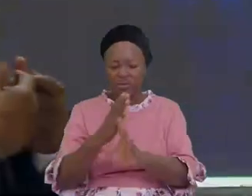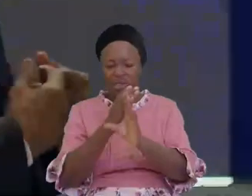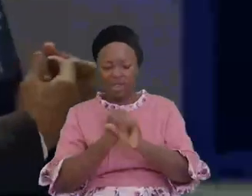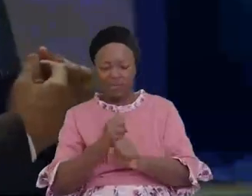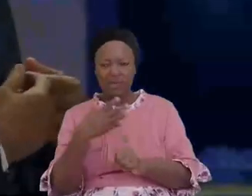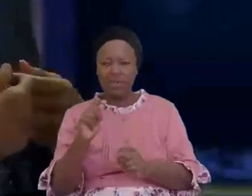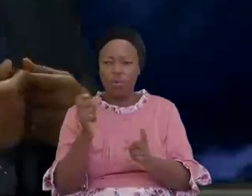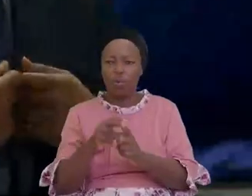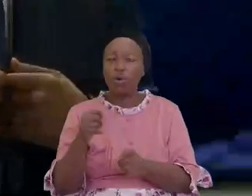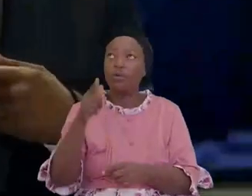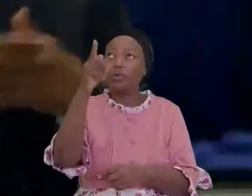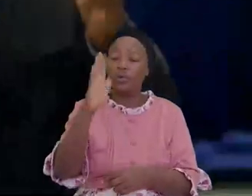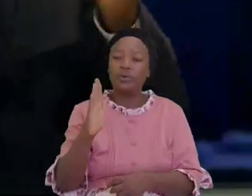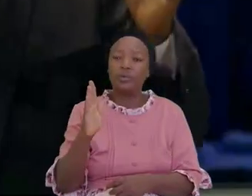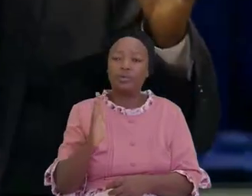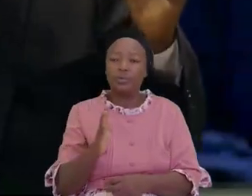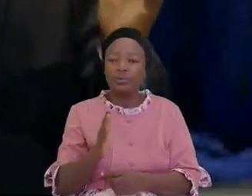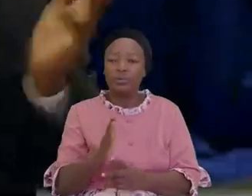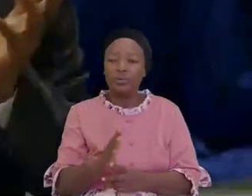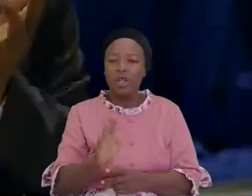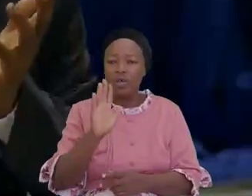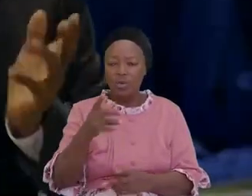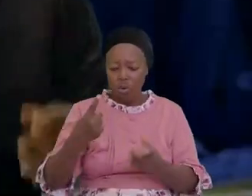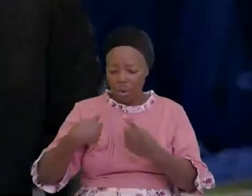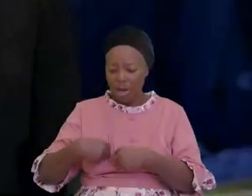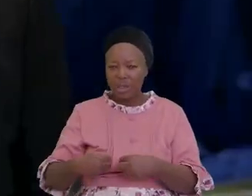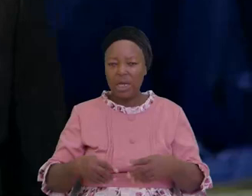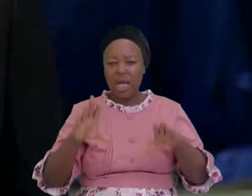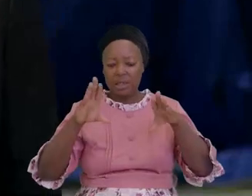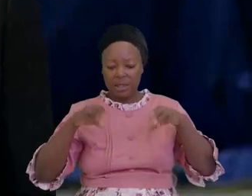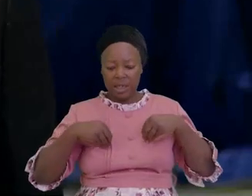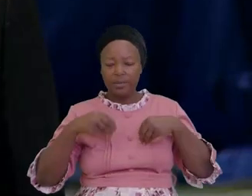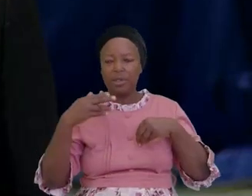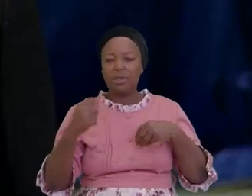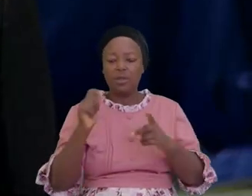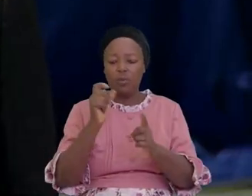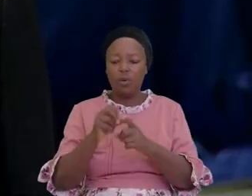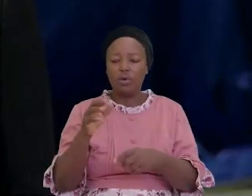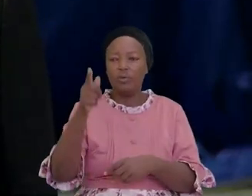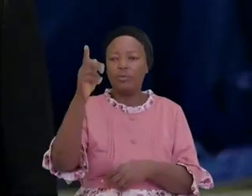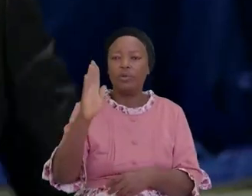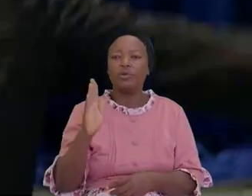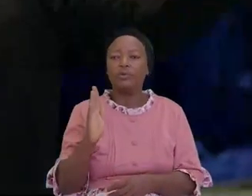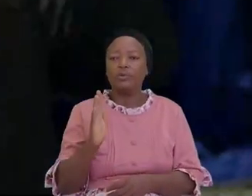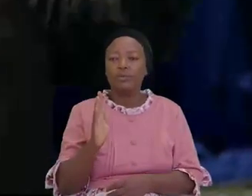Le cœur reçoit la parole de Dieu. Ton cœur embrasse la parole de Dieu.